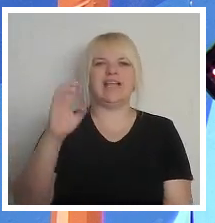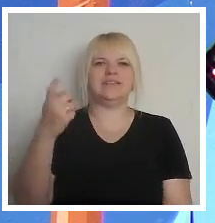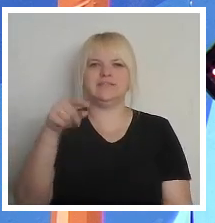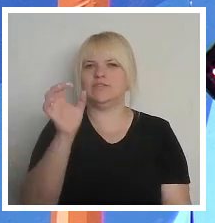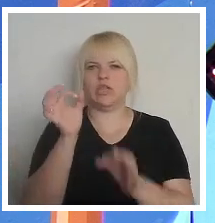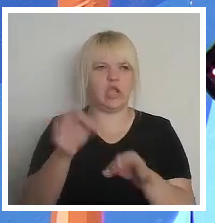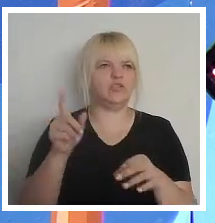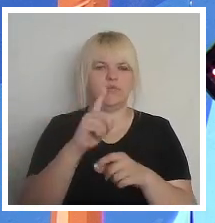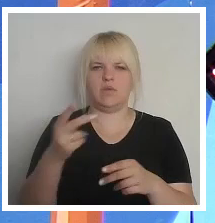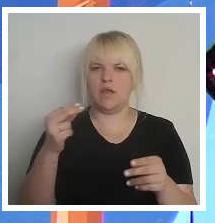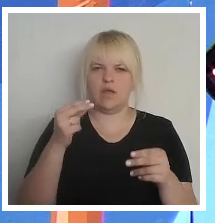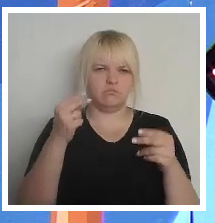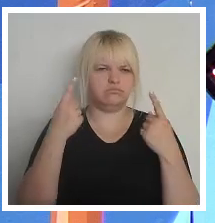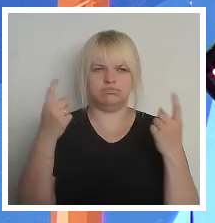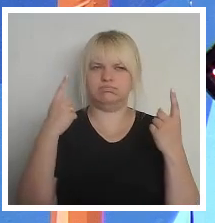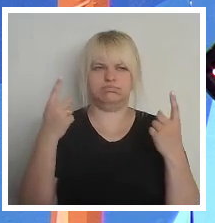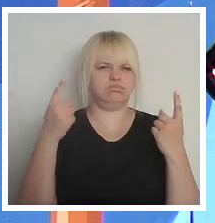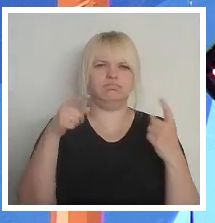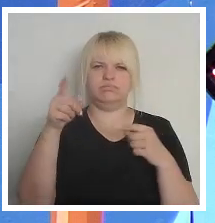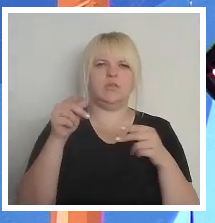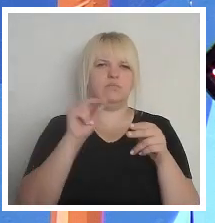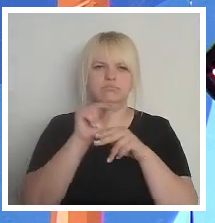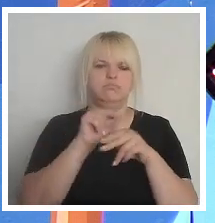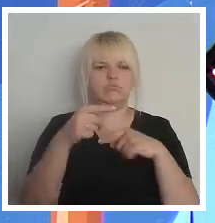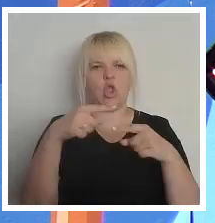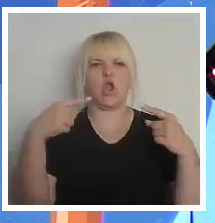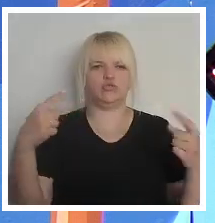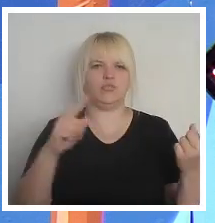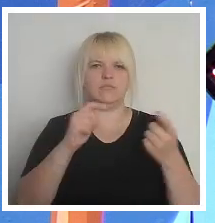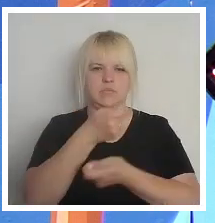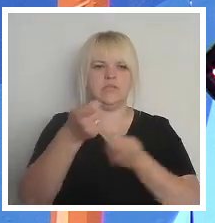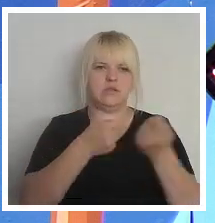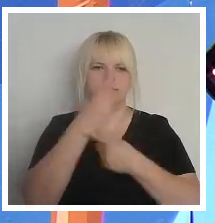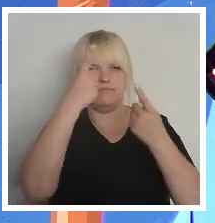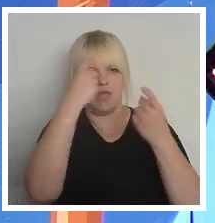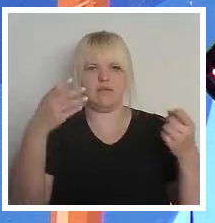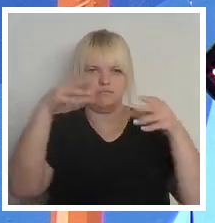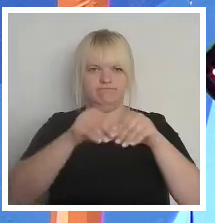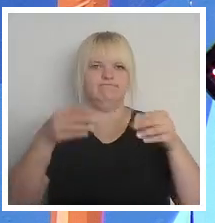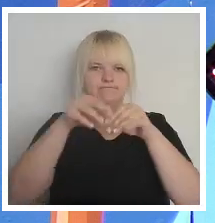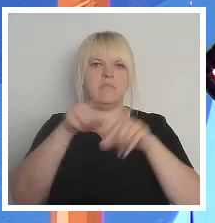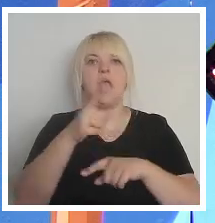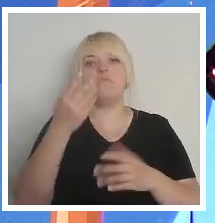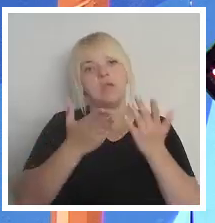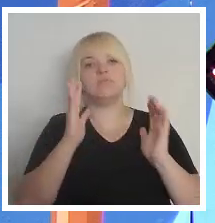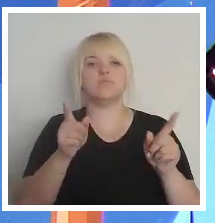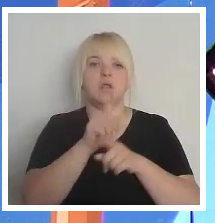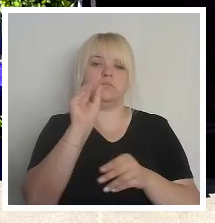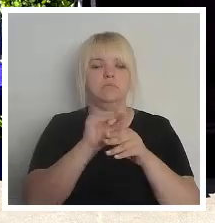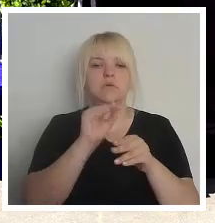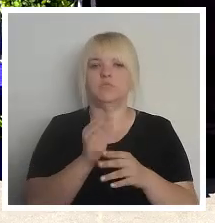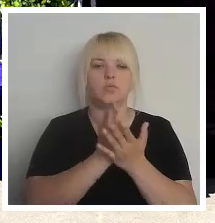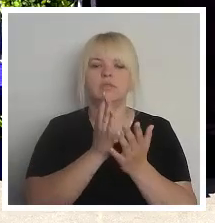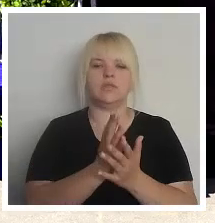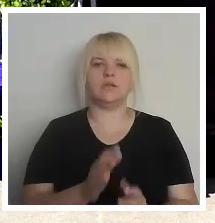liekas, visā pasaulē ar to, kā nodažādot. Tā kā, nu, mēs mēģināsim arī noteikti to vēl stiprināt.